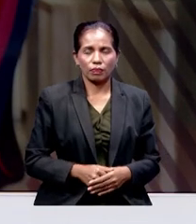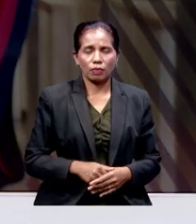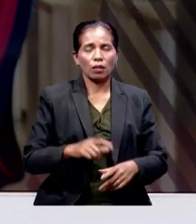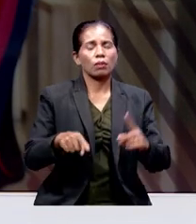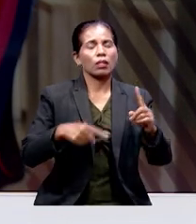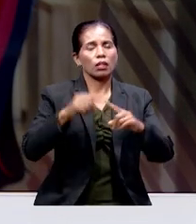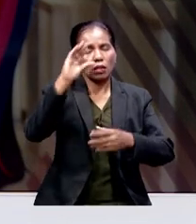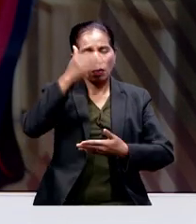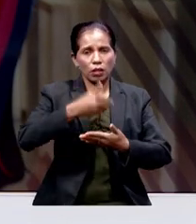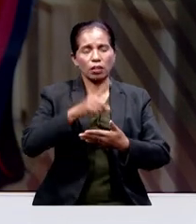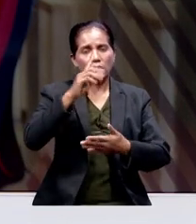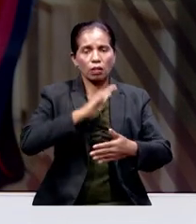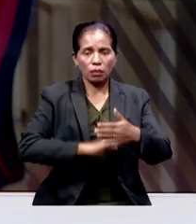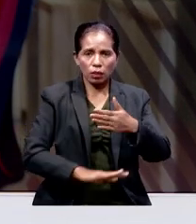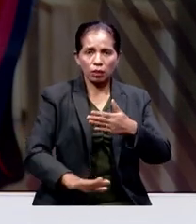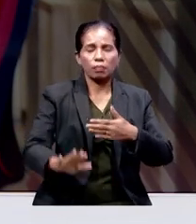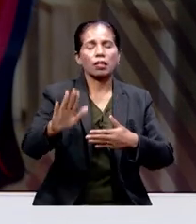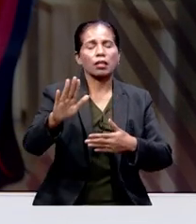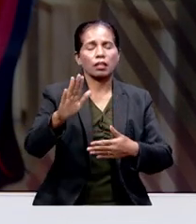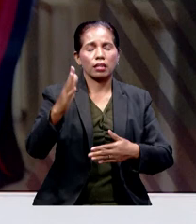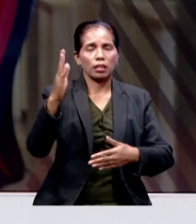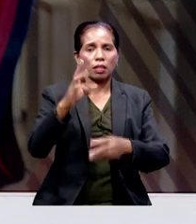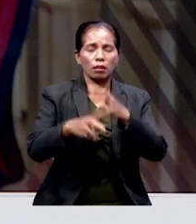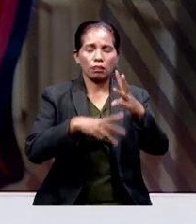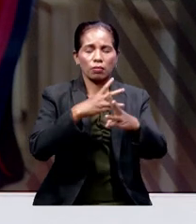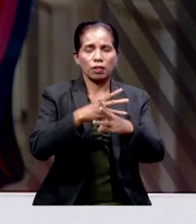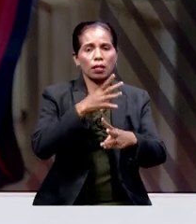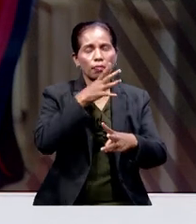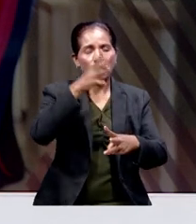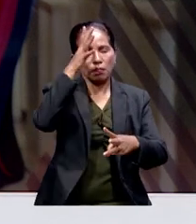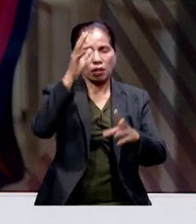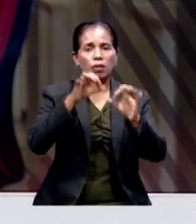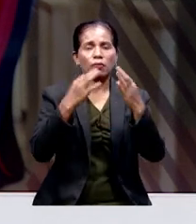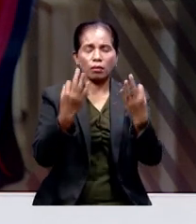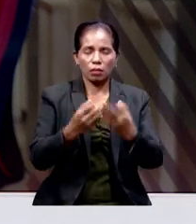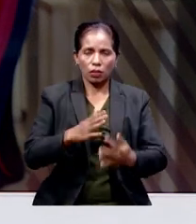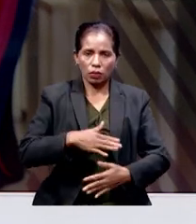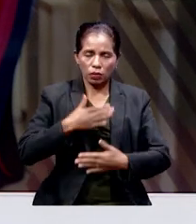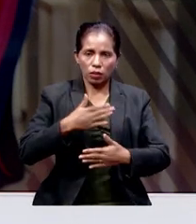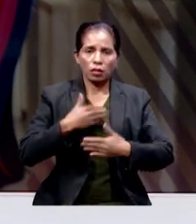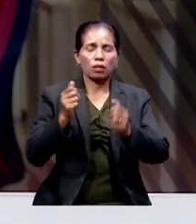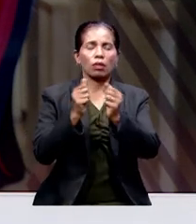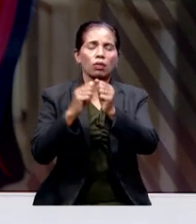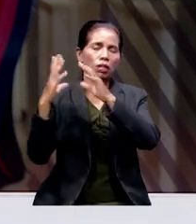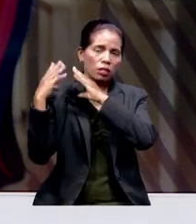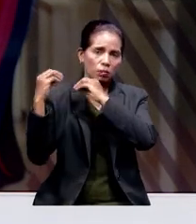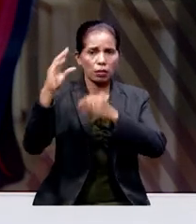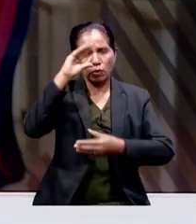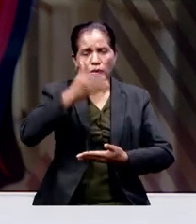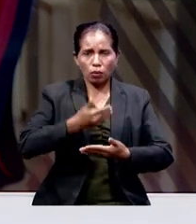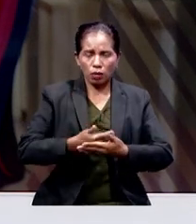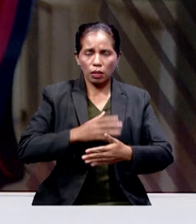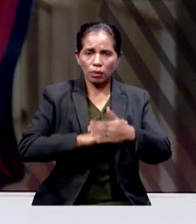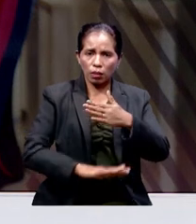Bayira o angida morishma iha mundo inang amang no familia contenti ho esperanza ato angne bele